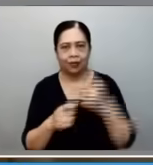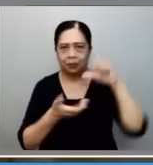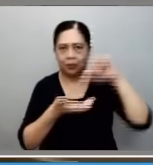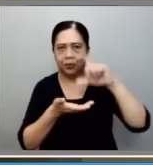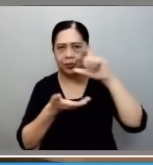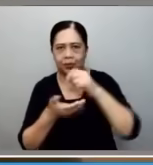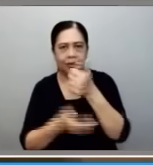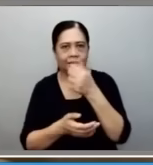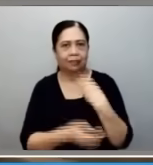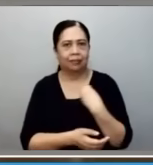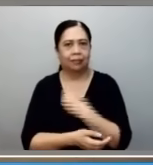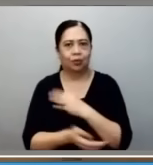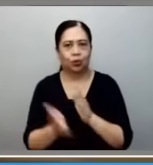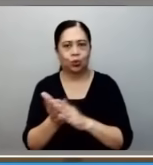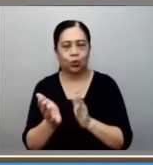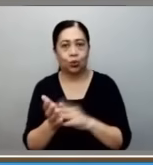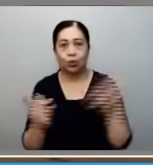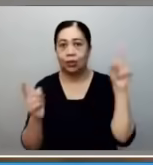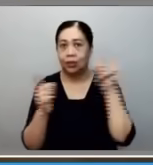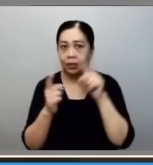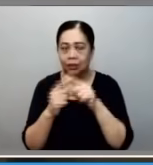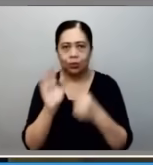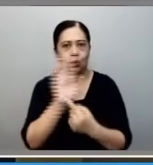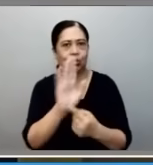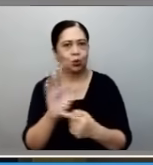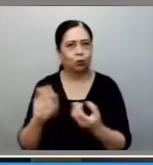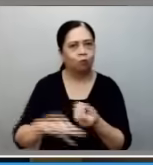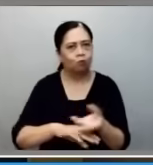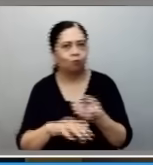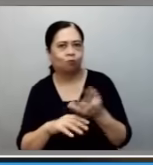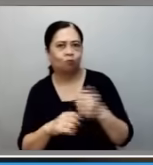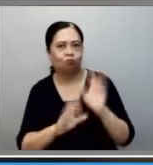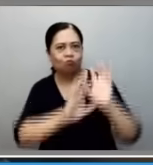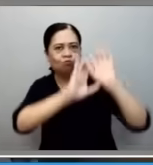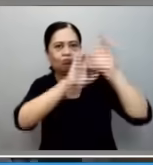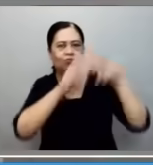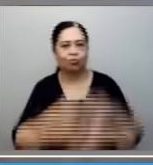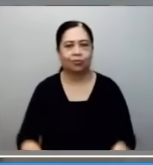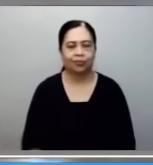schools hanggang sa pagpapakitang gilas sa hardcourt.